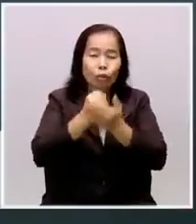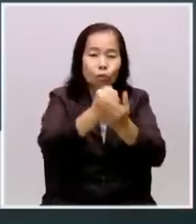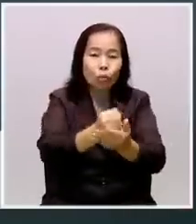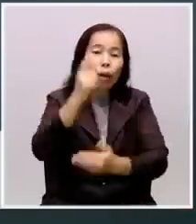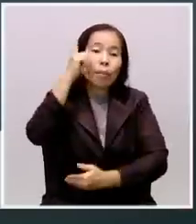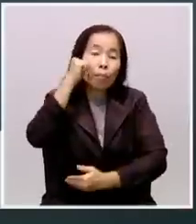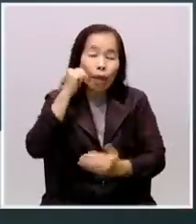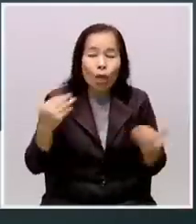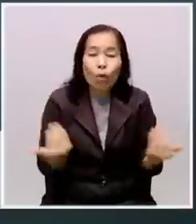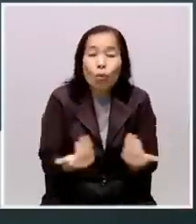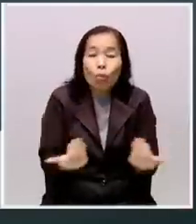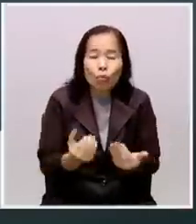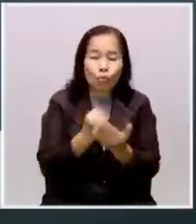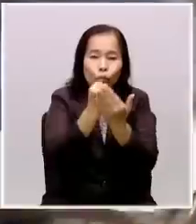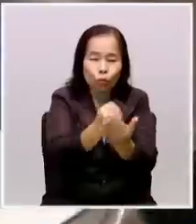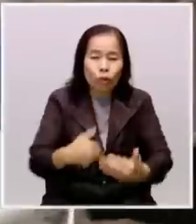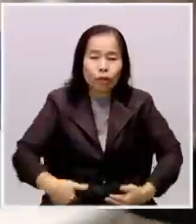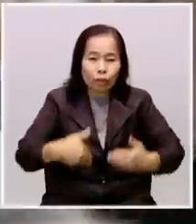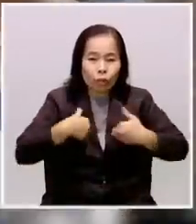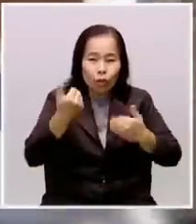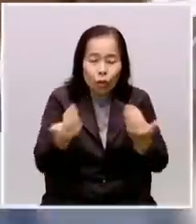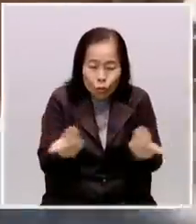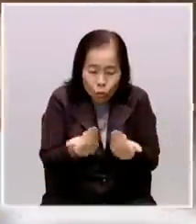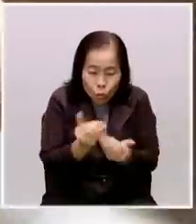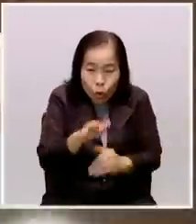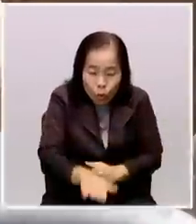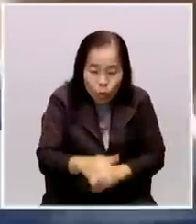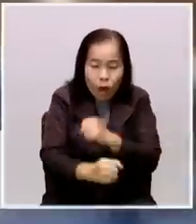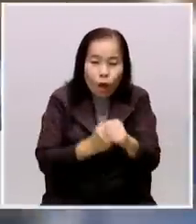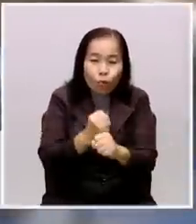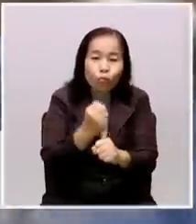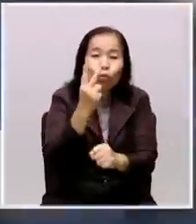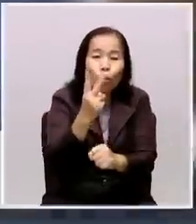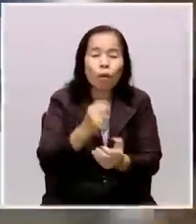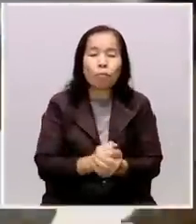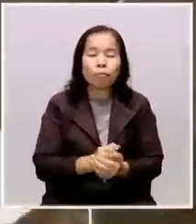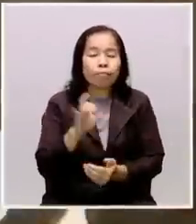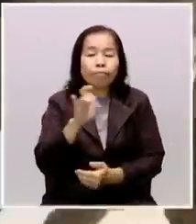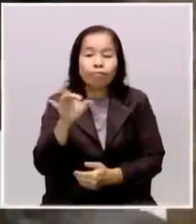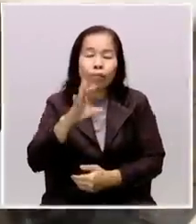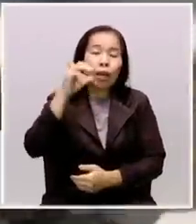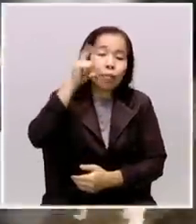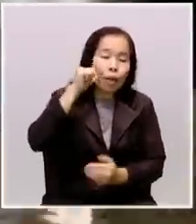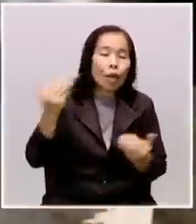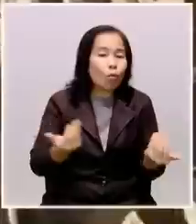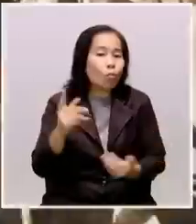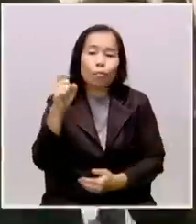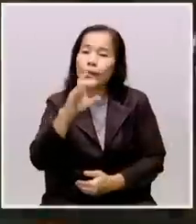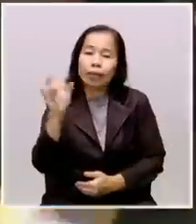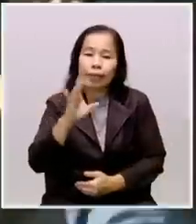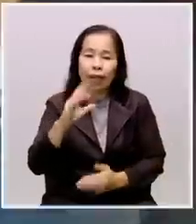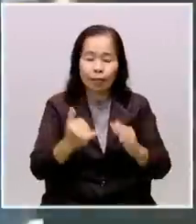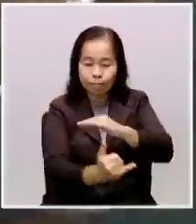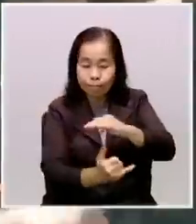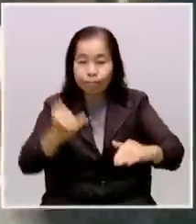ลูกได้นะครับแล้วก็เด็กน้อยเนี่ยอายุเพียงแค่ 2ขวบเท่านั้นก็ช่วยเหลือปลอดภัยทั้งคุณแม่คุณลูกช่วยออกมาจากใต้ซาก